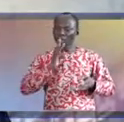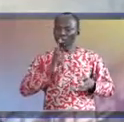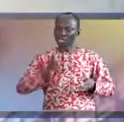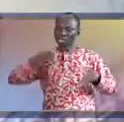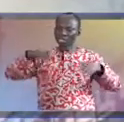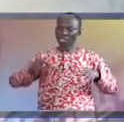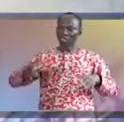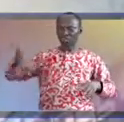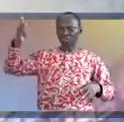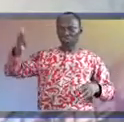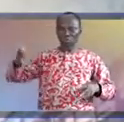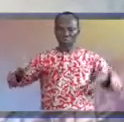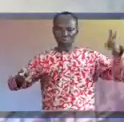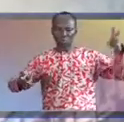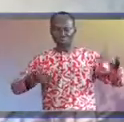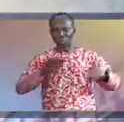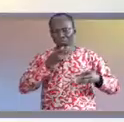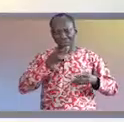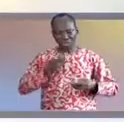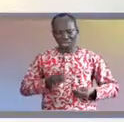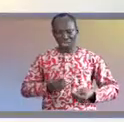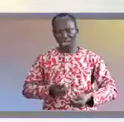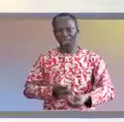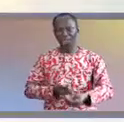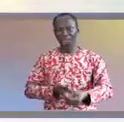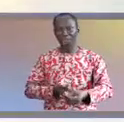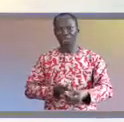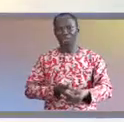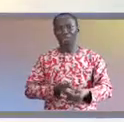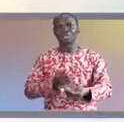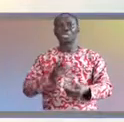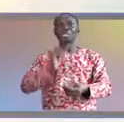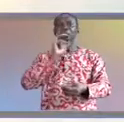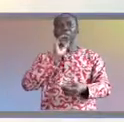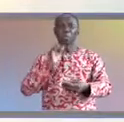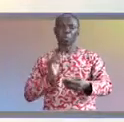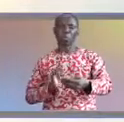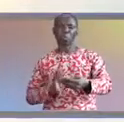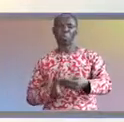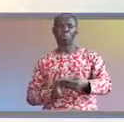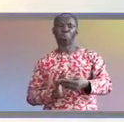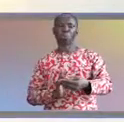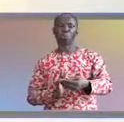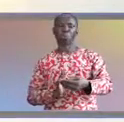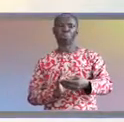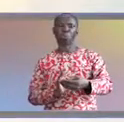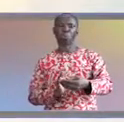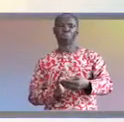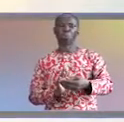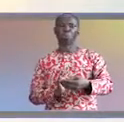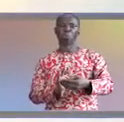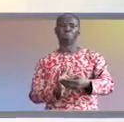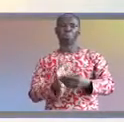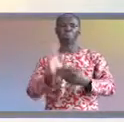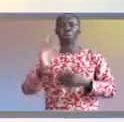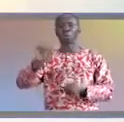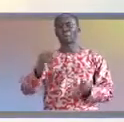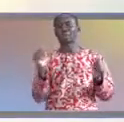ayeti so ofesu yi asase e na wase yi nti oman ni na mu a wo ko ni nyina e na wo nya won